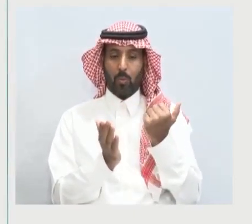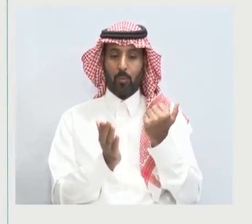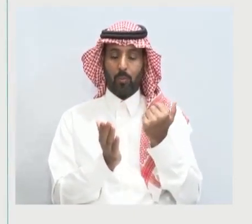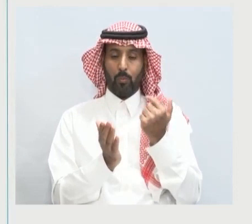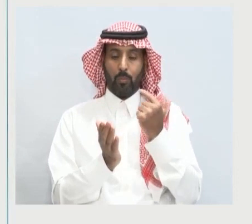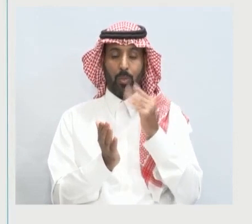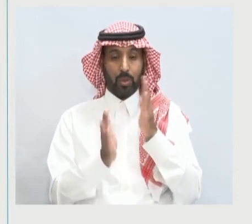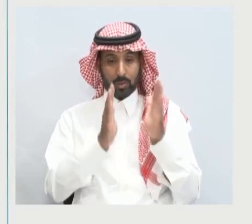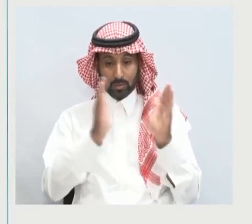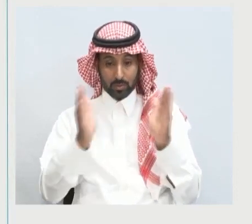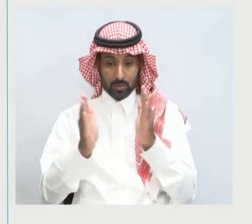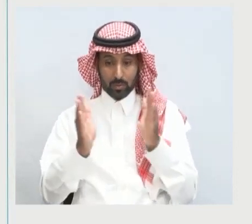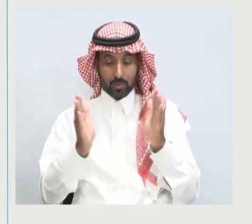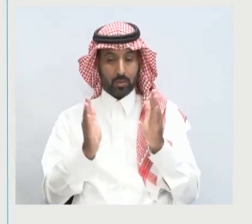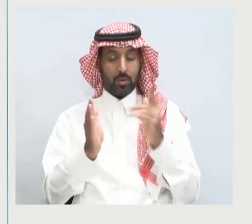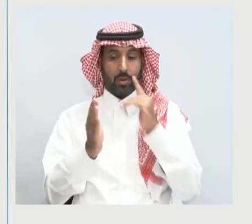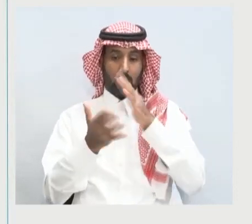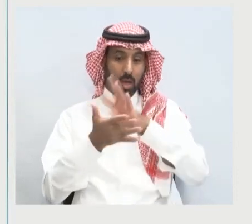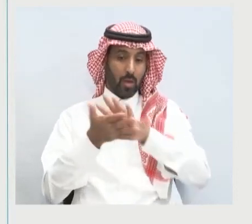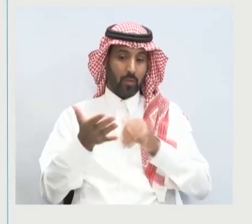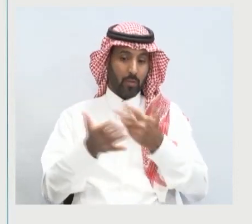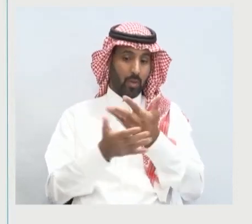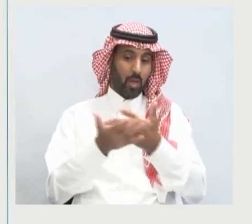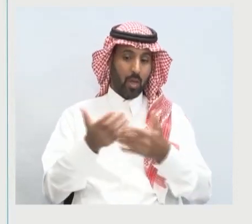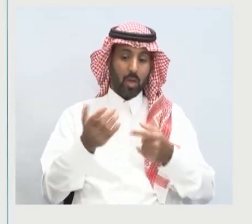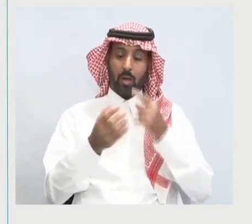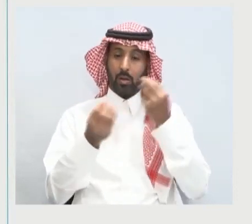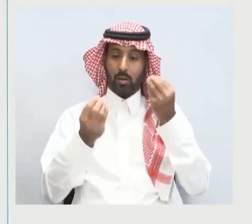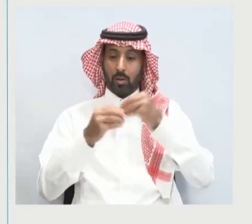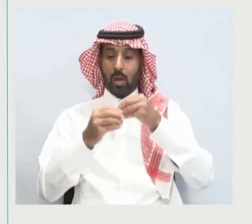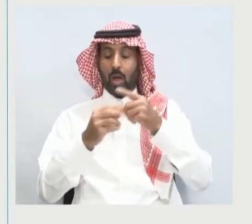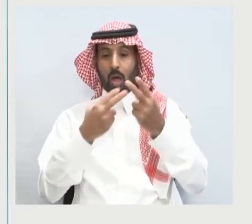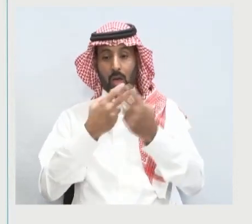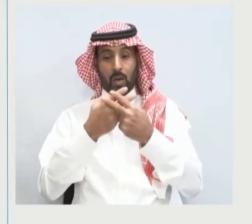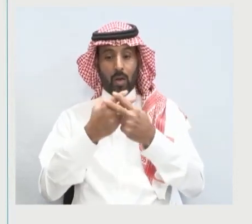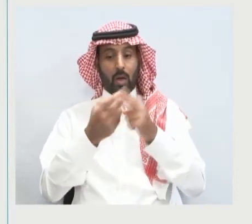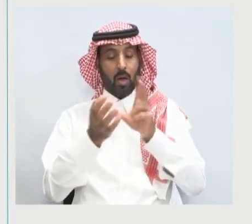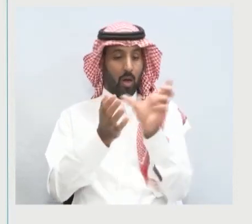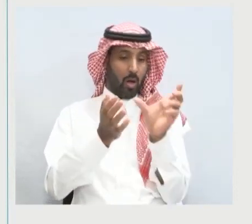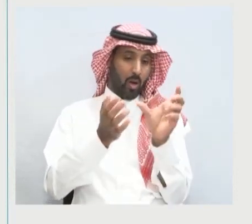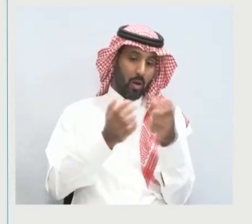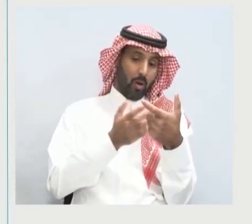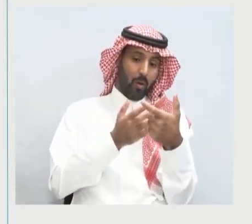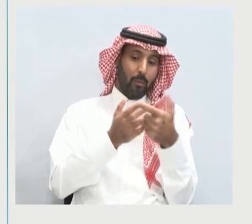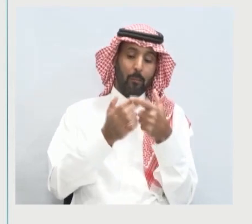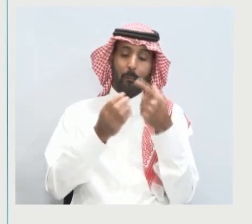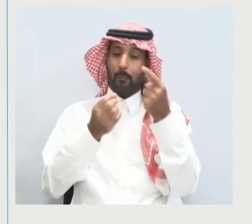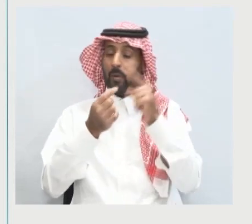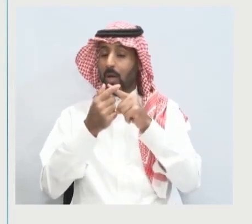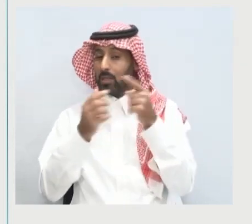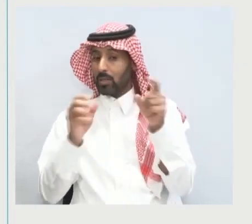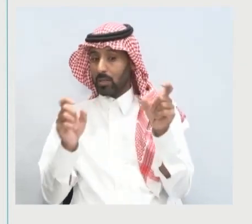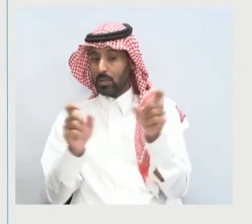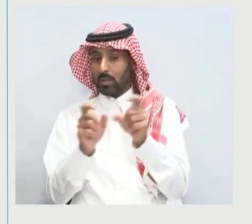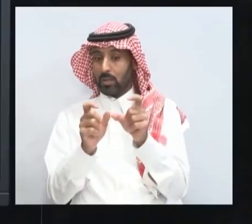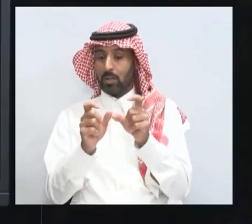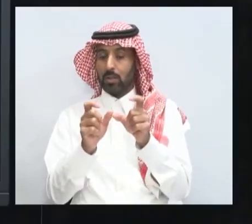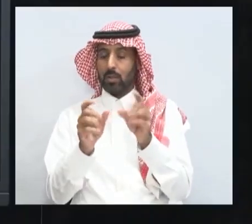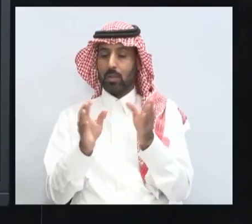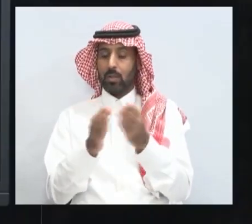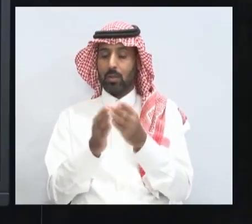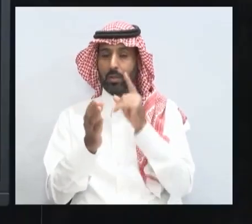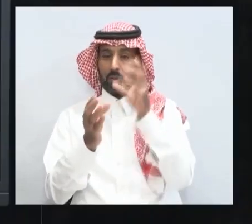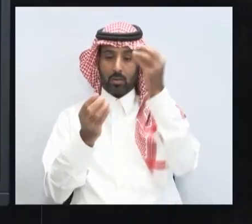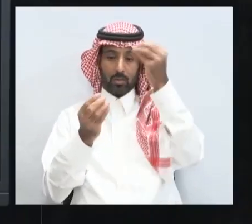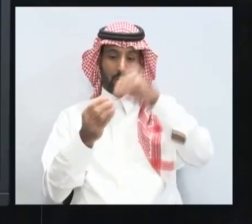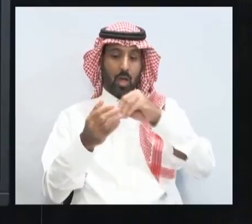تطبيق التنسيق المتقدم في جدول البيانات تكلمنا عن دمج الخلايا والتفاف النص وتعيين المحاذاه كذلك عن